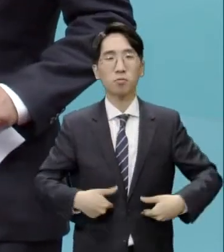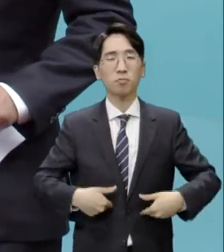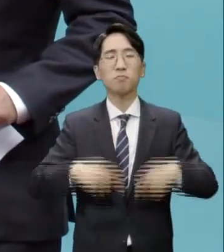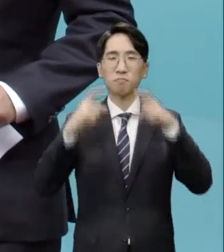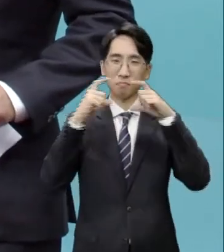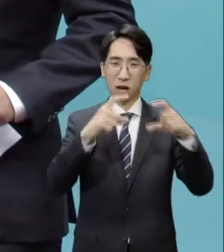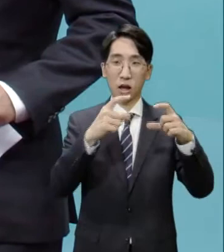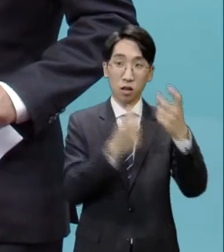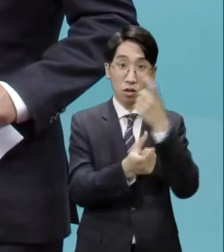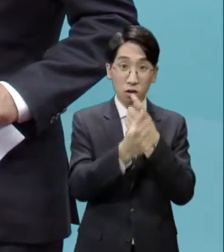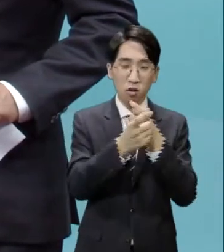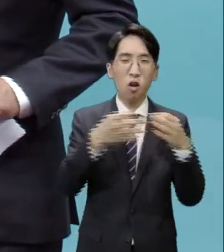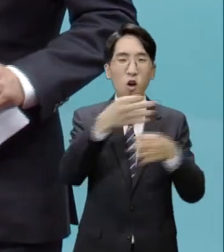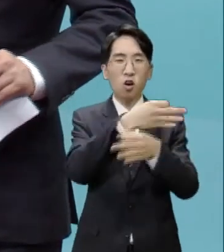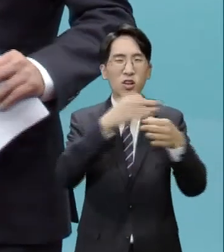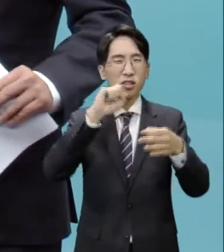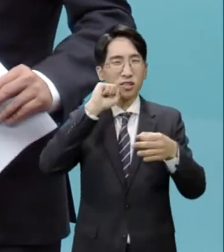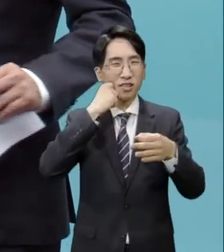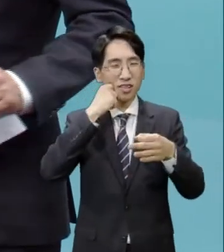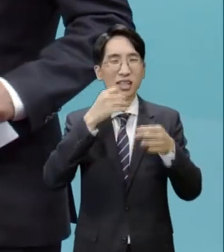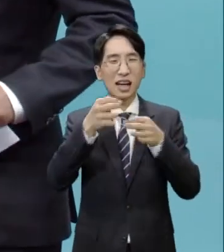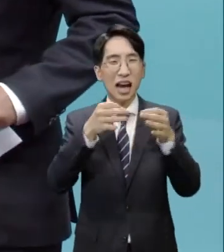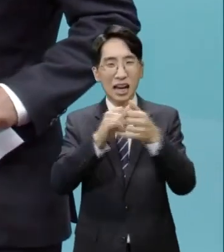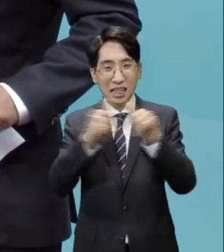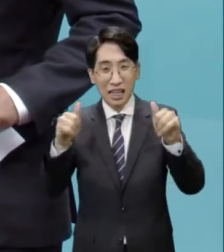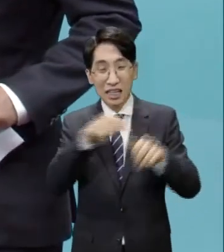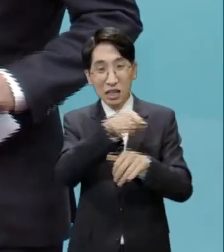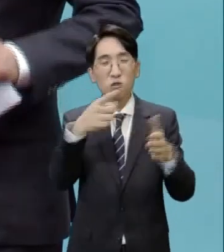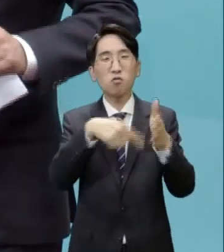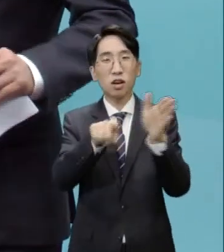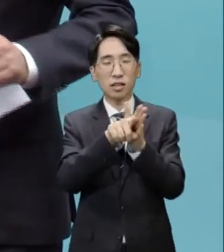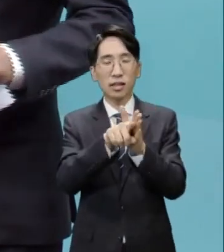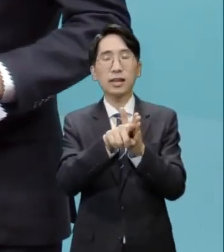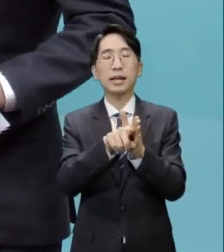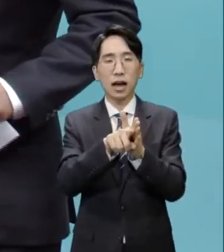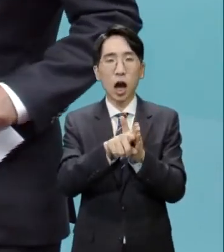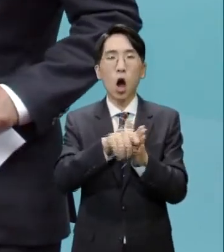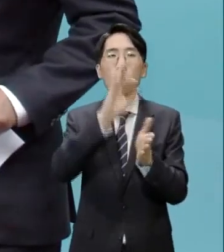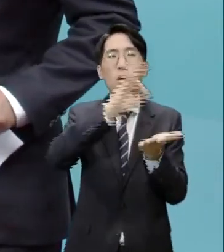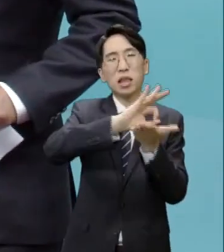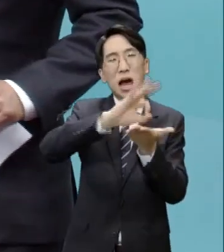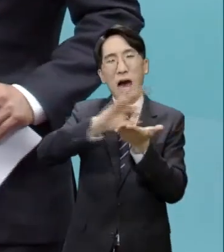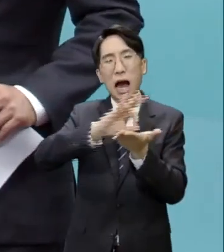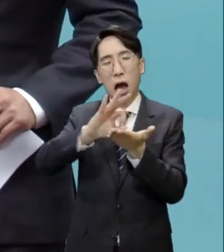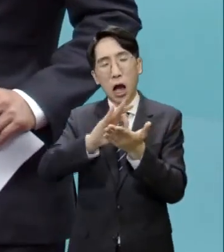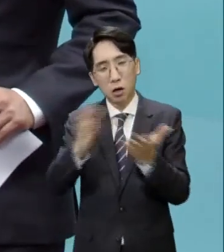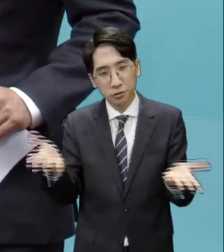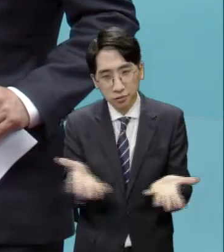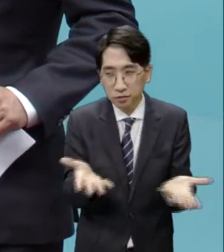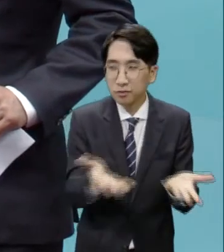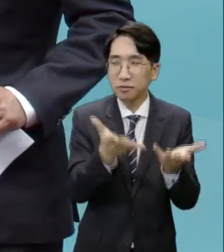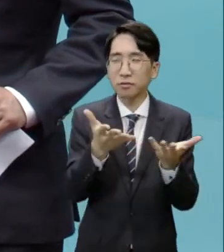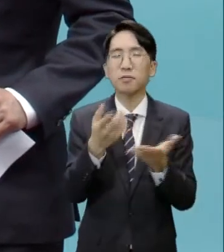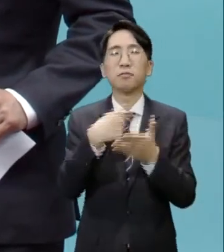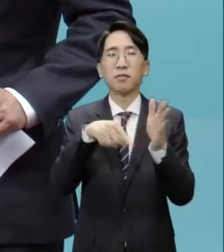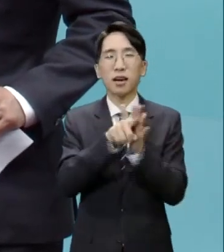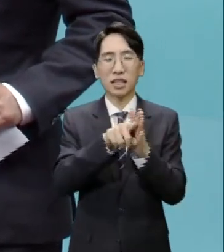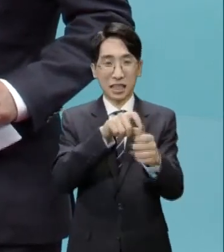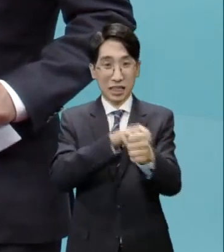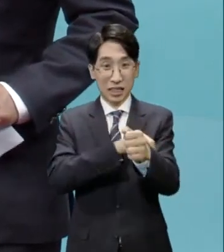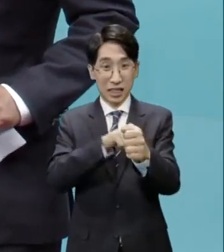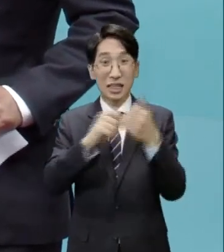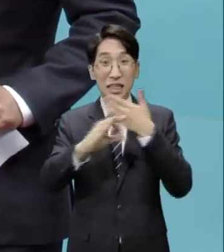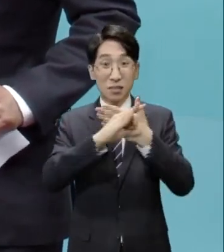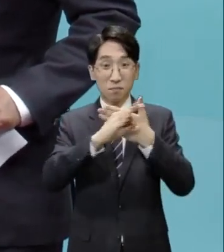경제적인 어려움에 측면 1 자영업자 그리고 소상공인들을 위한 소비 촉진 차원에서 광복절이 낀 주말 다음날